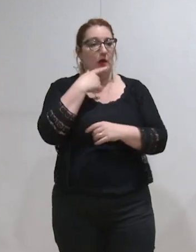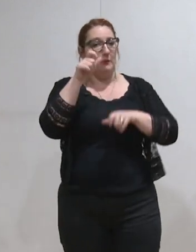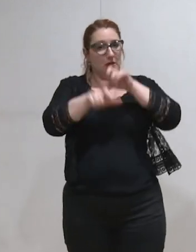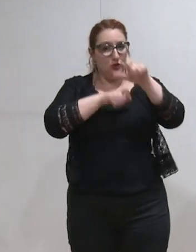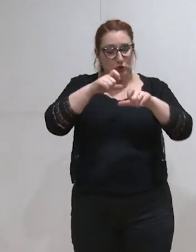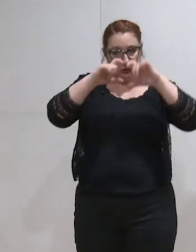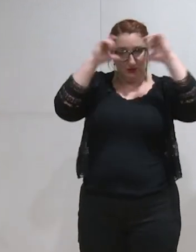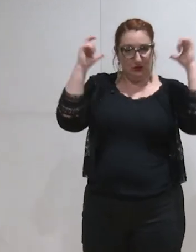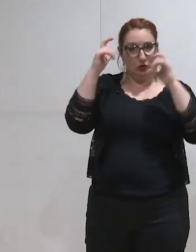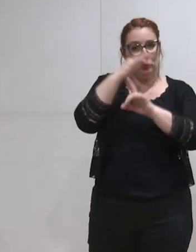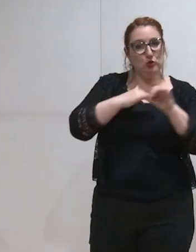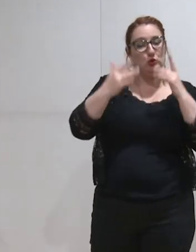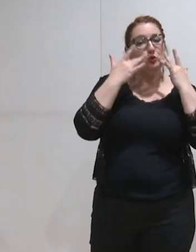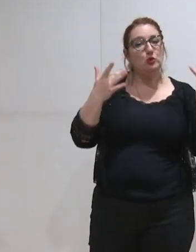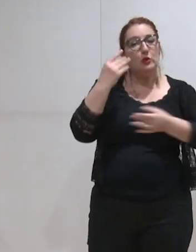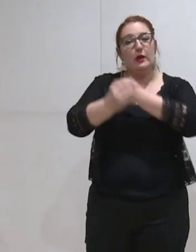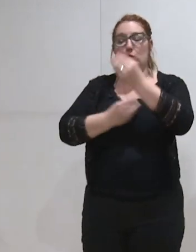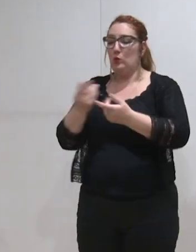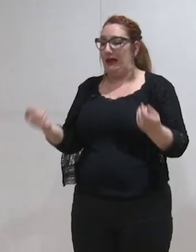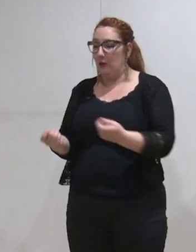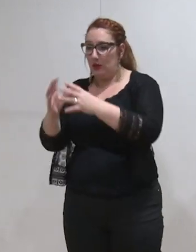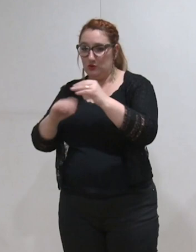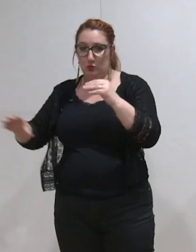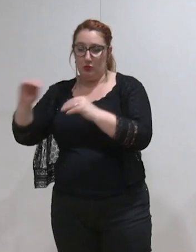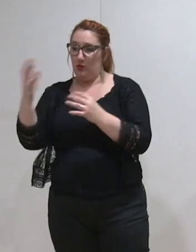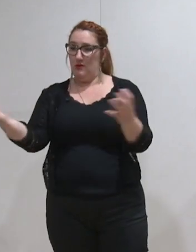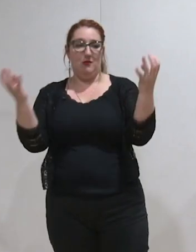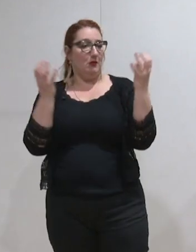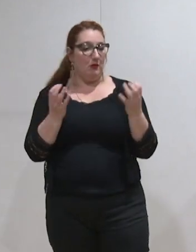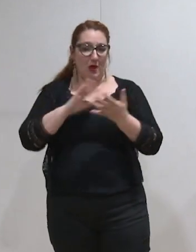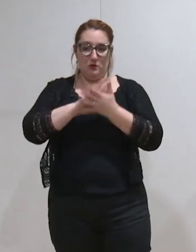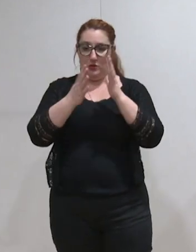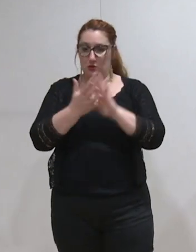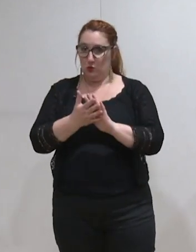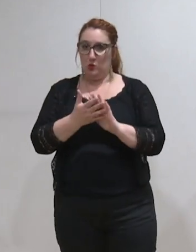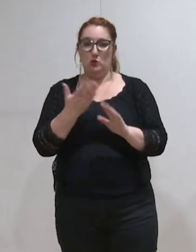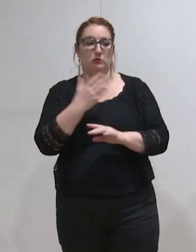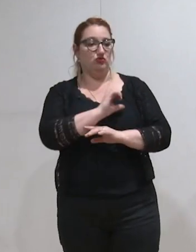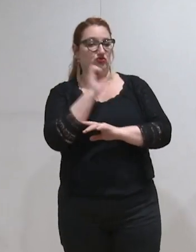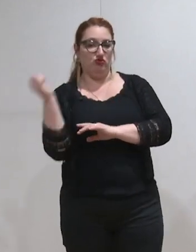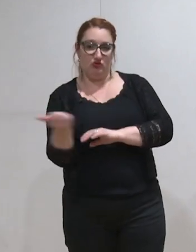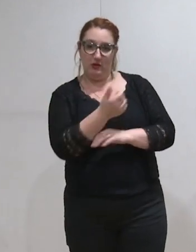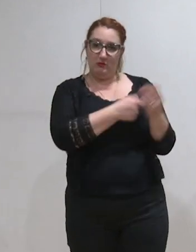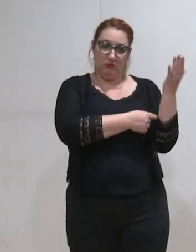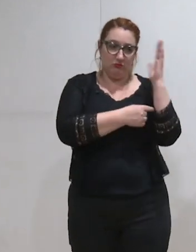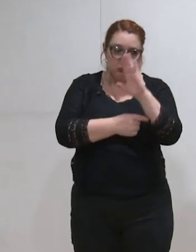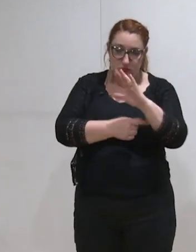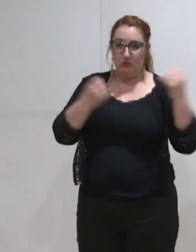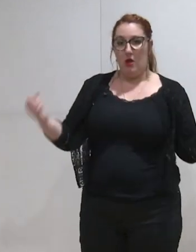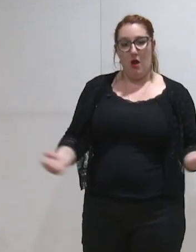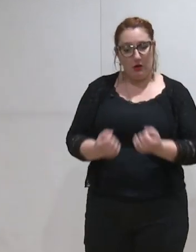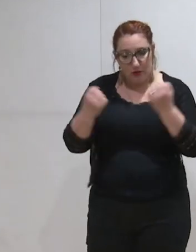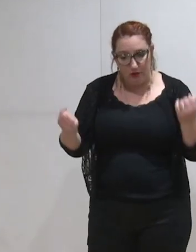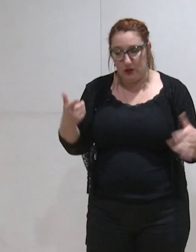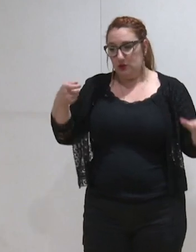avons vont présenter une situation de toutes les associations dans leur volume d'activité dans les subventions